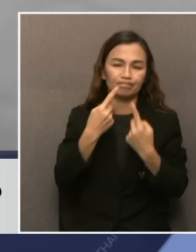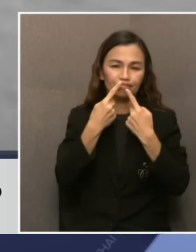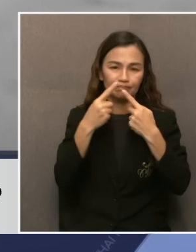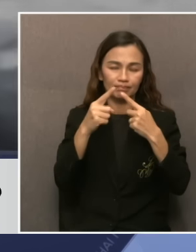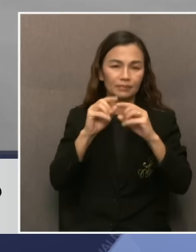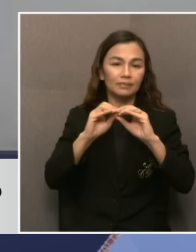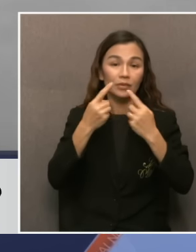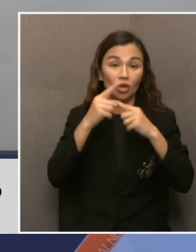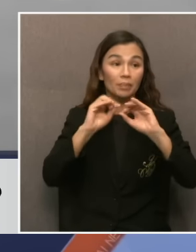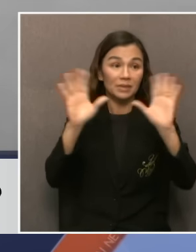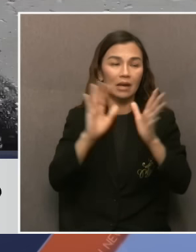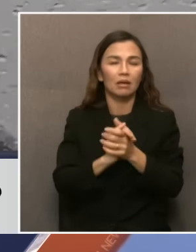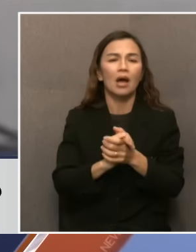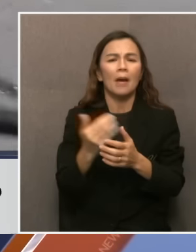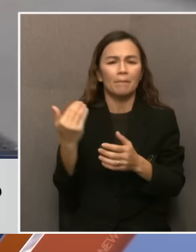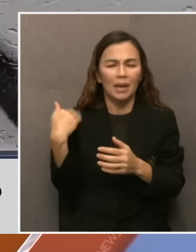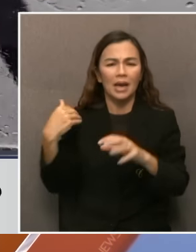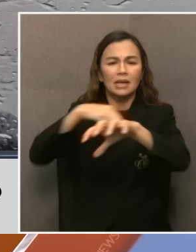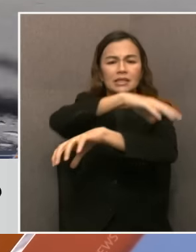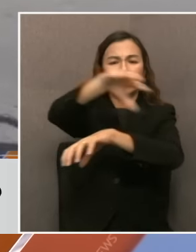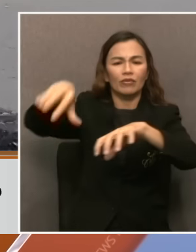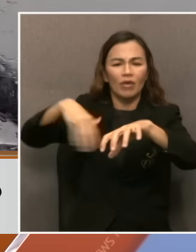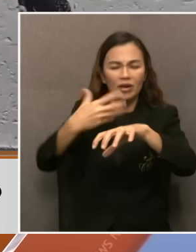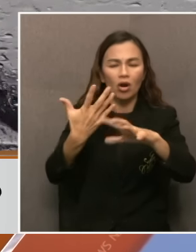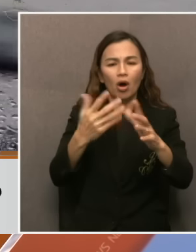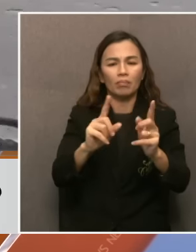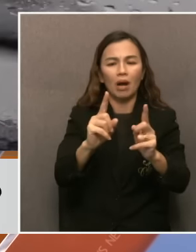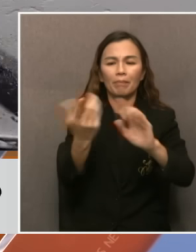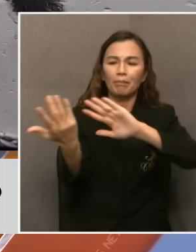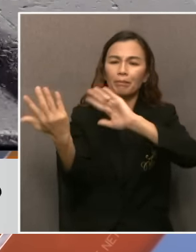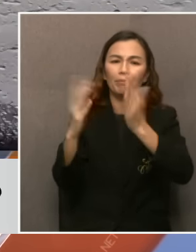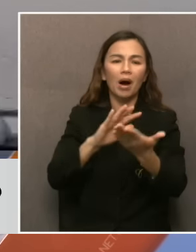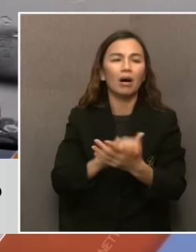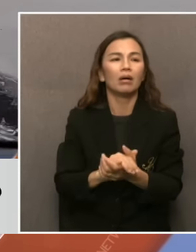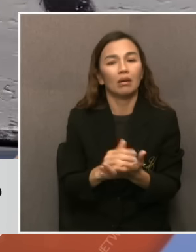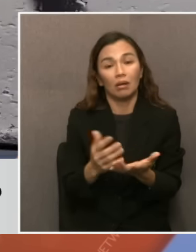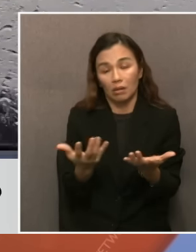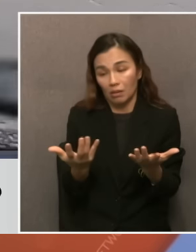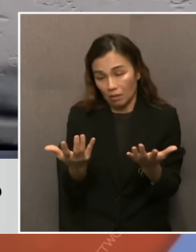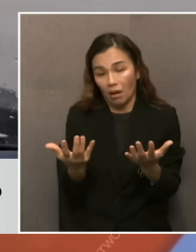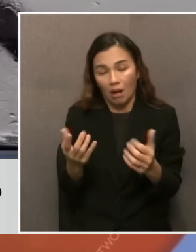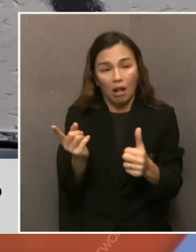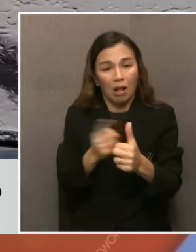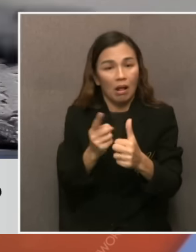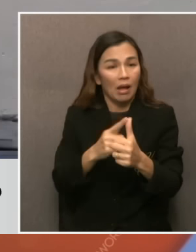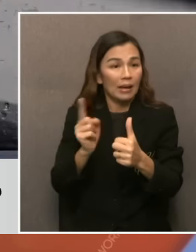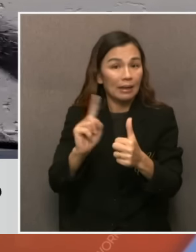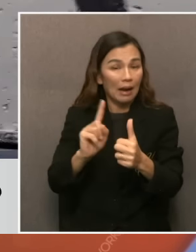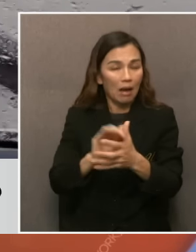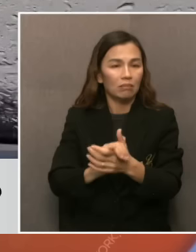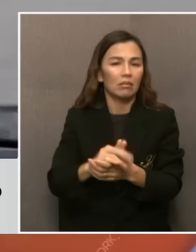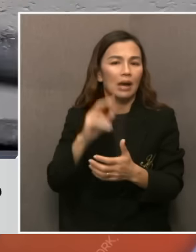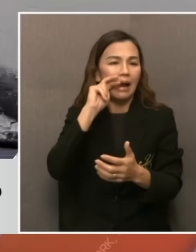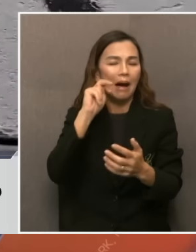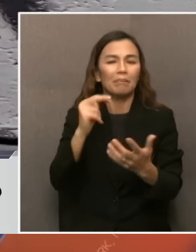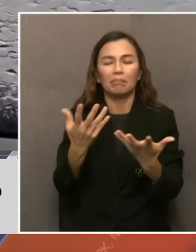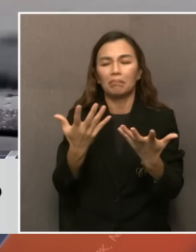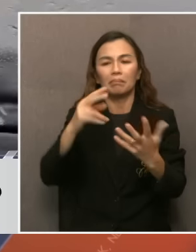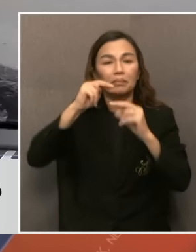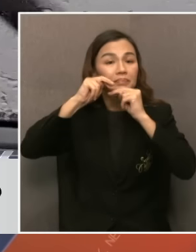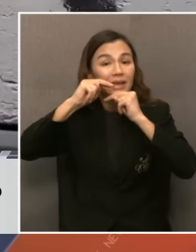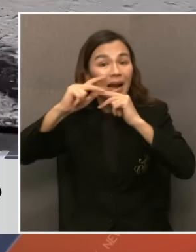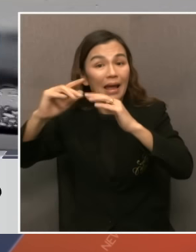สูญเสียความหลากหลายทางชีวภาพซึ่งเราก็เห็นอย่างชัดเจนกับ2ระบบนิเวศอันแรกสุดก็คือแนวปะการังซึ่งฟอกขาวจน